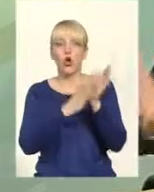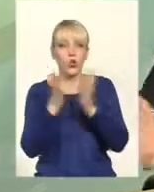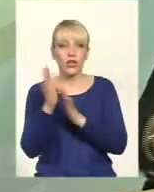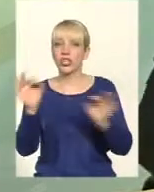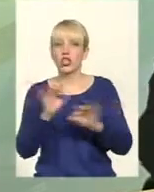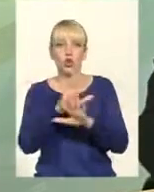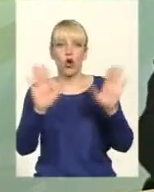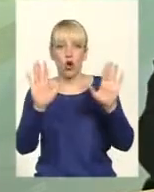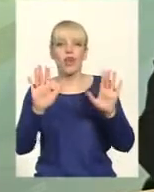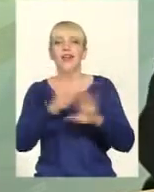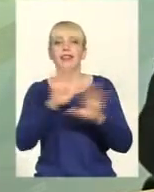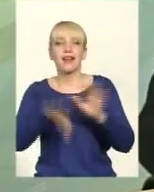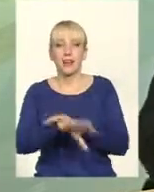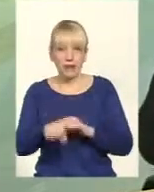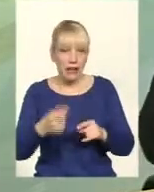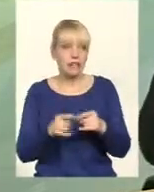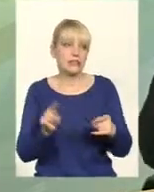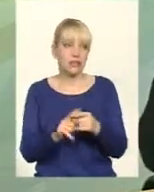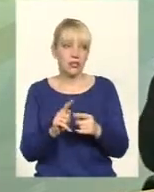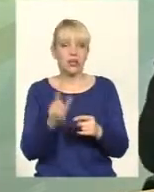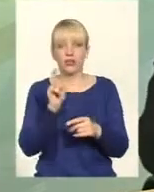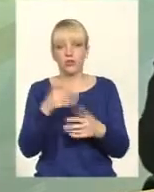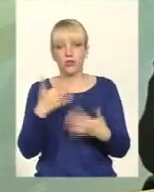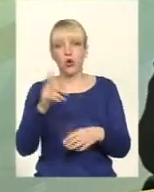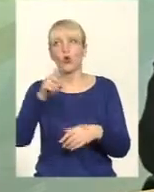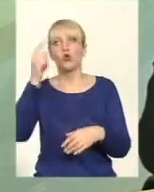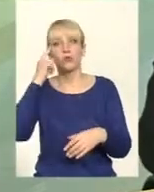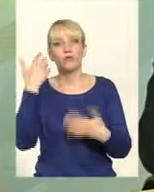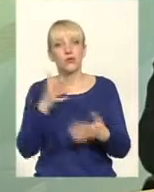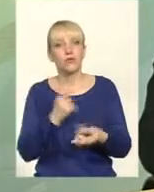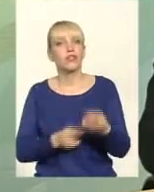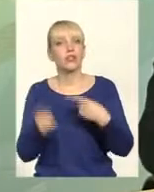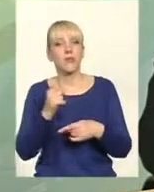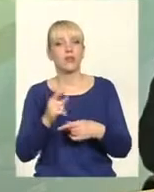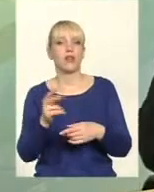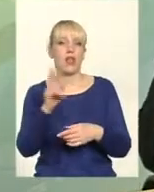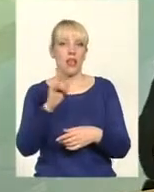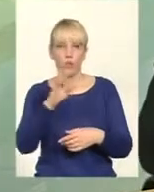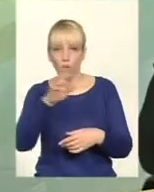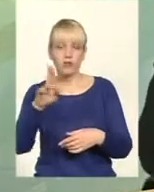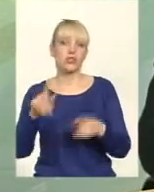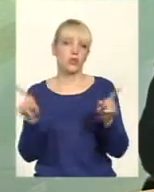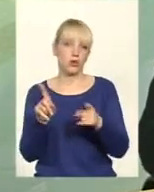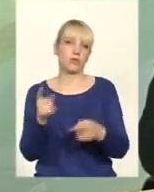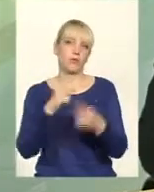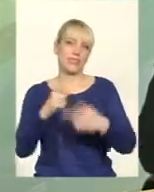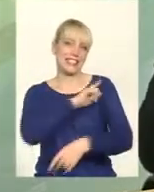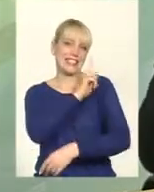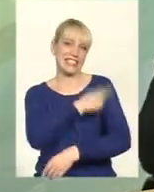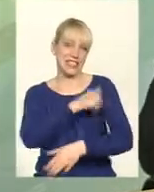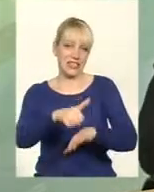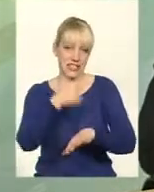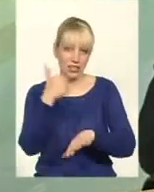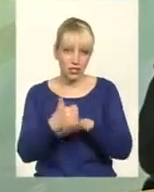врешті-решт повернувся Янукович. Люди бажали, що прийде сильний лідер, наведе лад. Пройшло певний час, зрозуміли, що